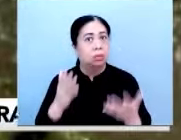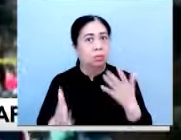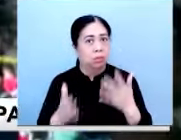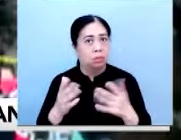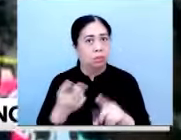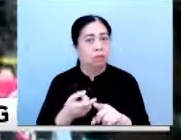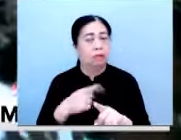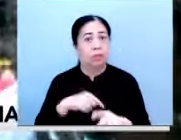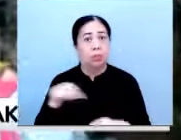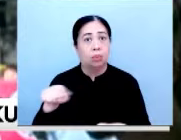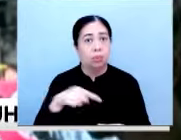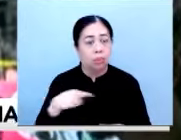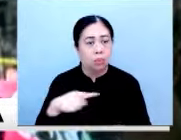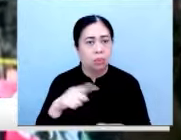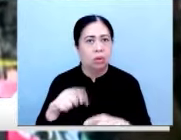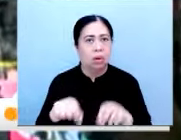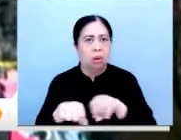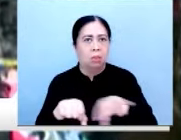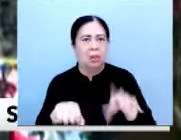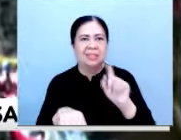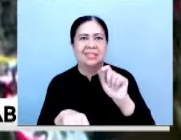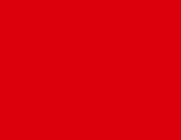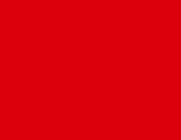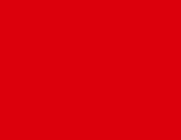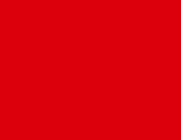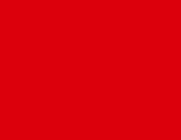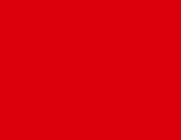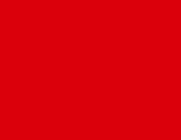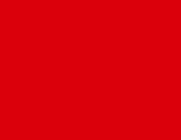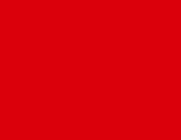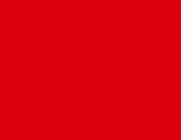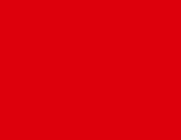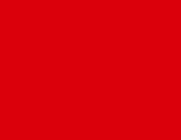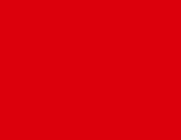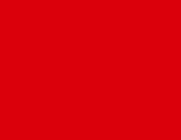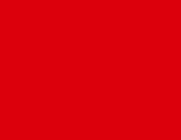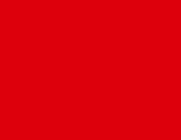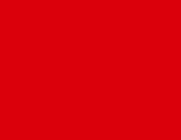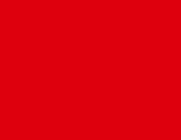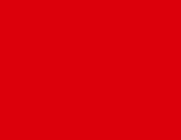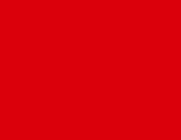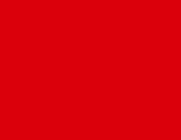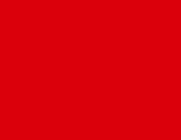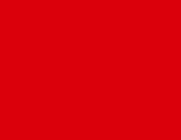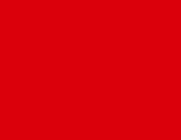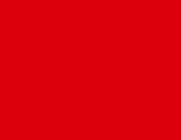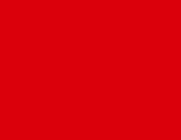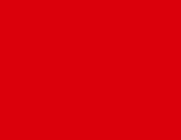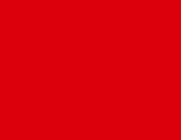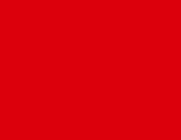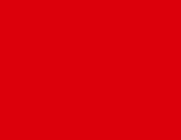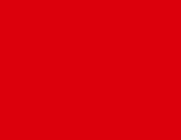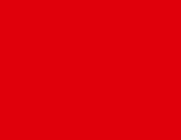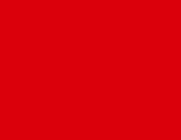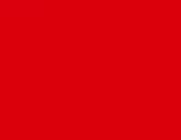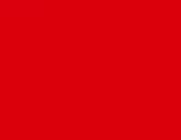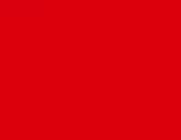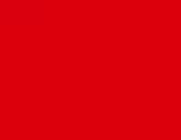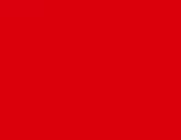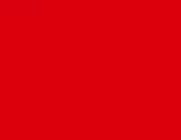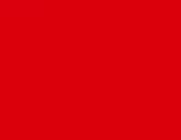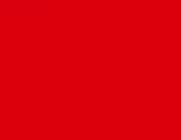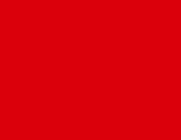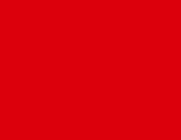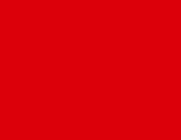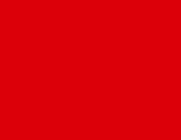ito sa tumagas na tangke ng gas. Mga kapatid, Jess De Los Santos po. Huwag magpauli sa mga umaaksyong balita